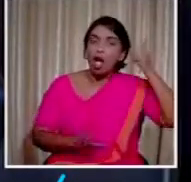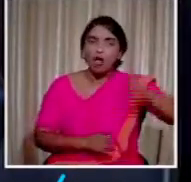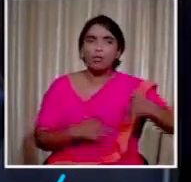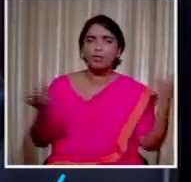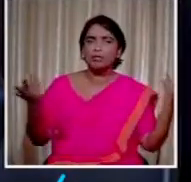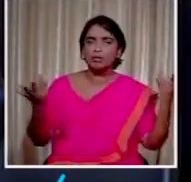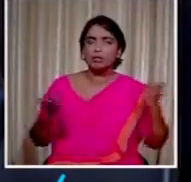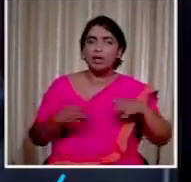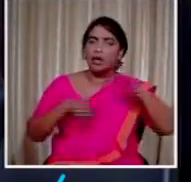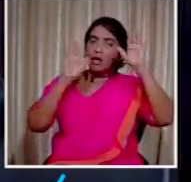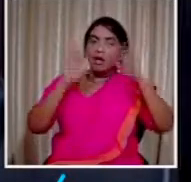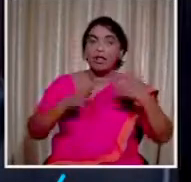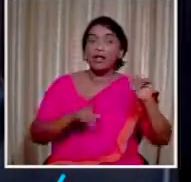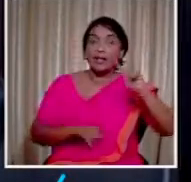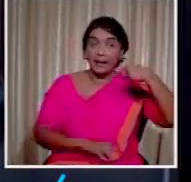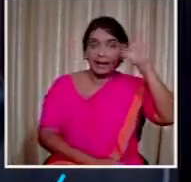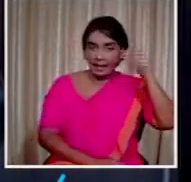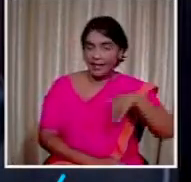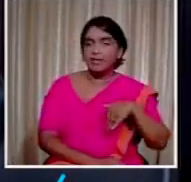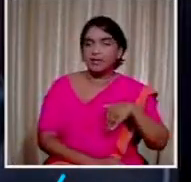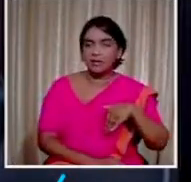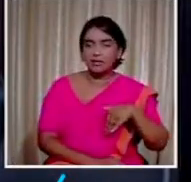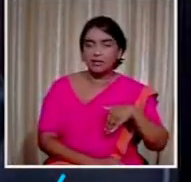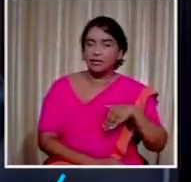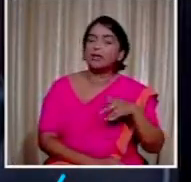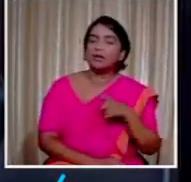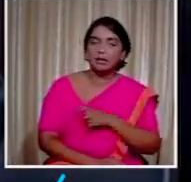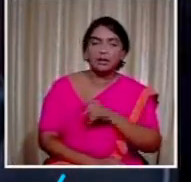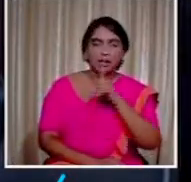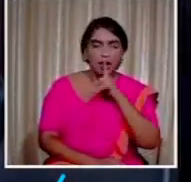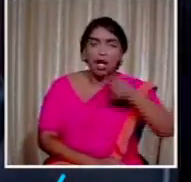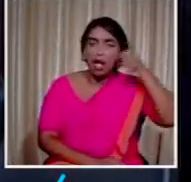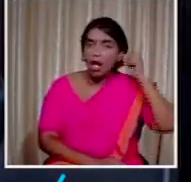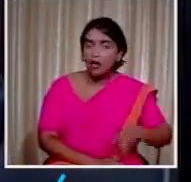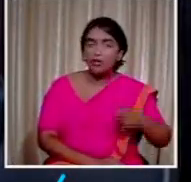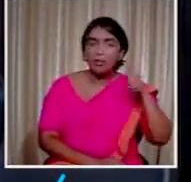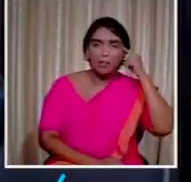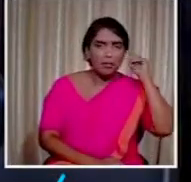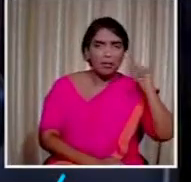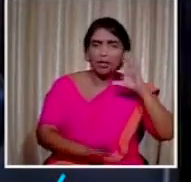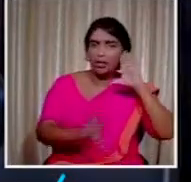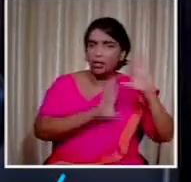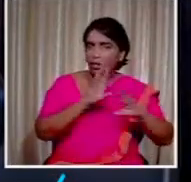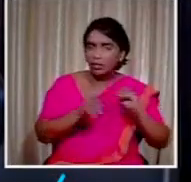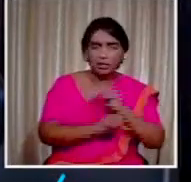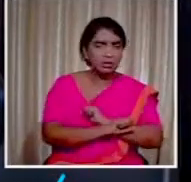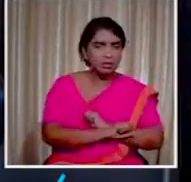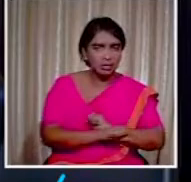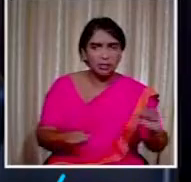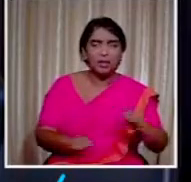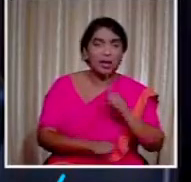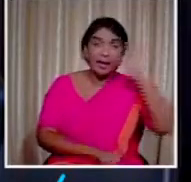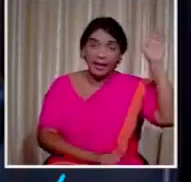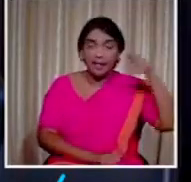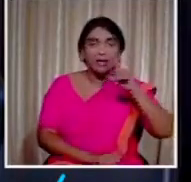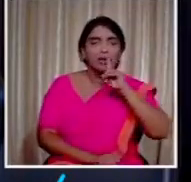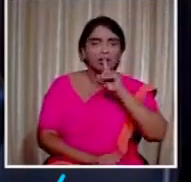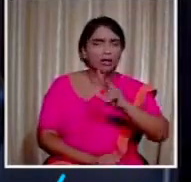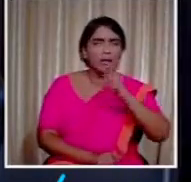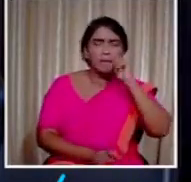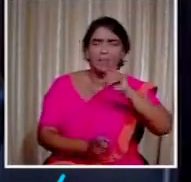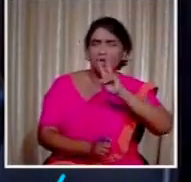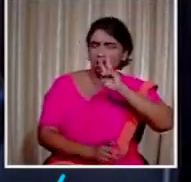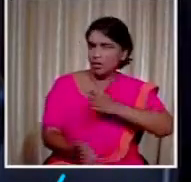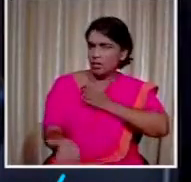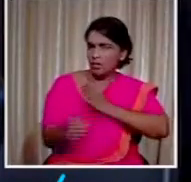නැහැ කිව්වන් පස්සේ ඔබතුමා කියනවා නැහැ හෙට එනවා කියලා. එතකොට ඒ අනුමැතිය පිළිබඳ තොරතුරු දත්ත නැතුව ඔබතුමා රටට ජනතාවට